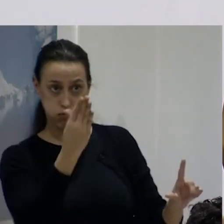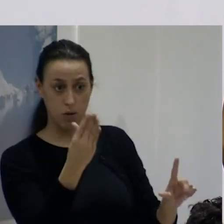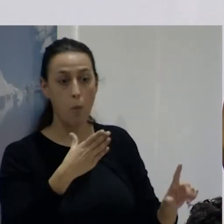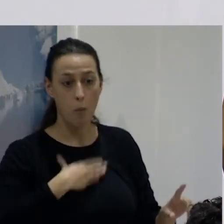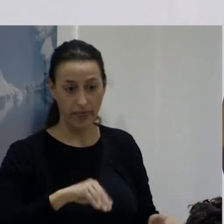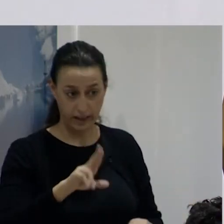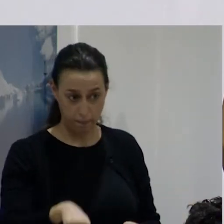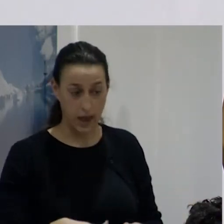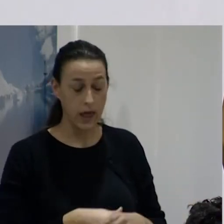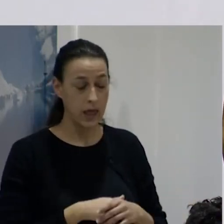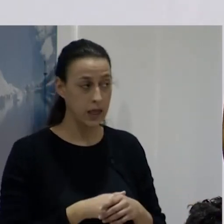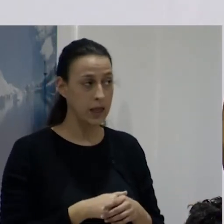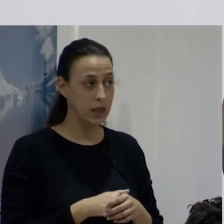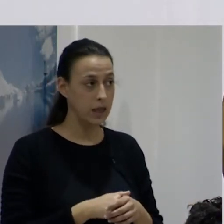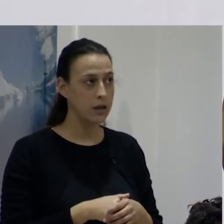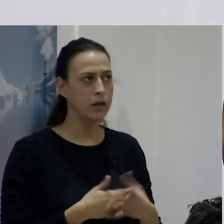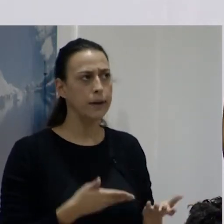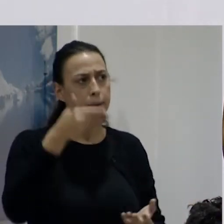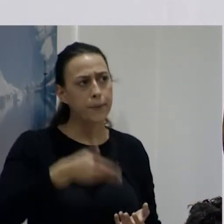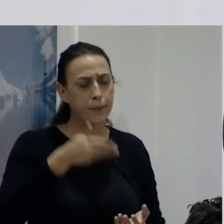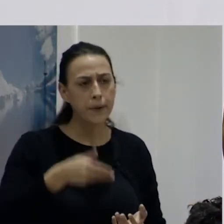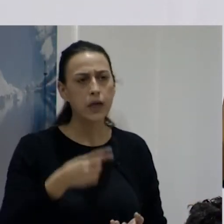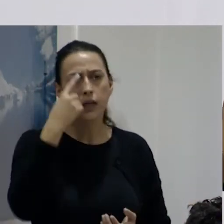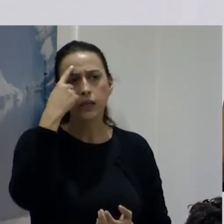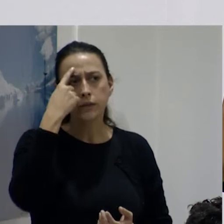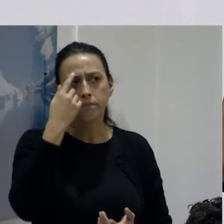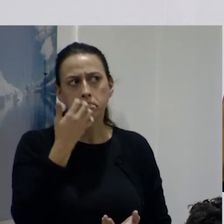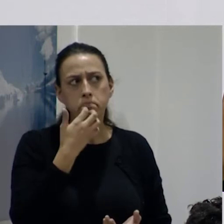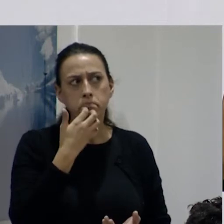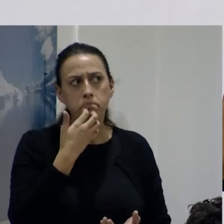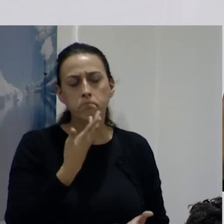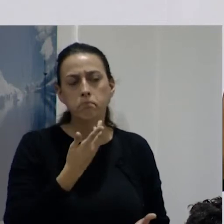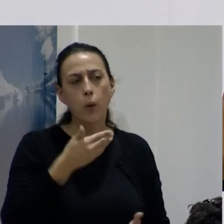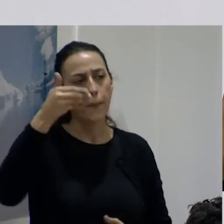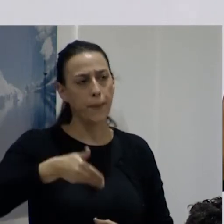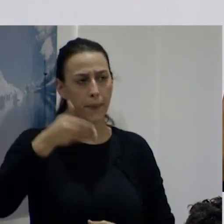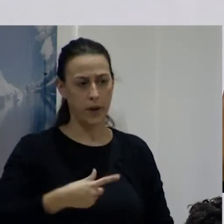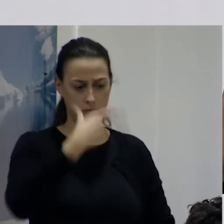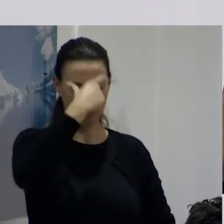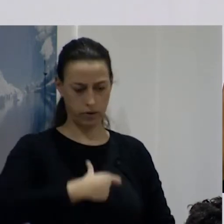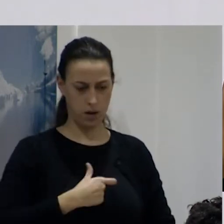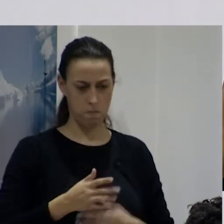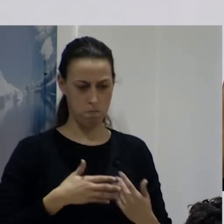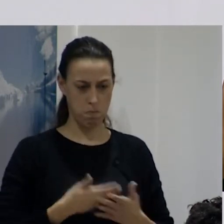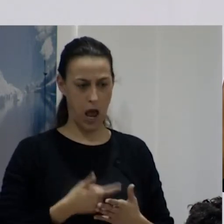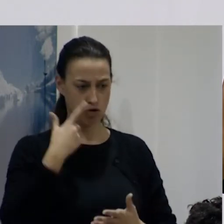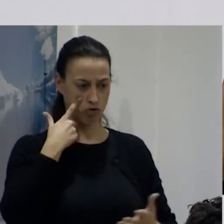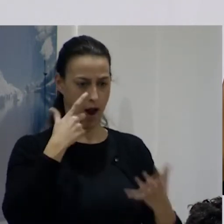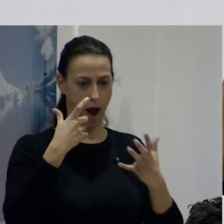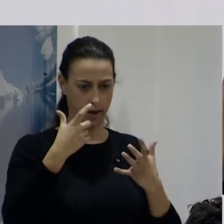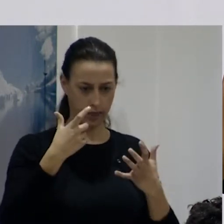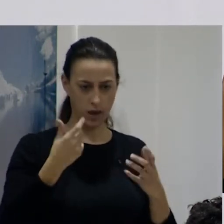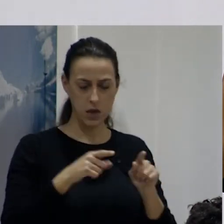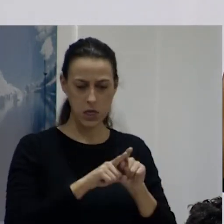saturat de preguntes i d'incerteses. Un procés, d'altra banda,